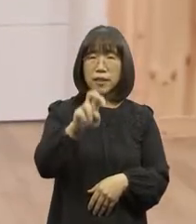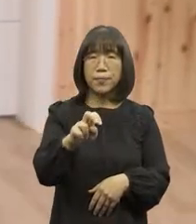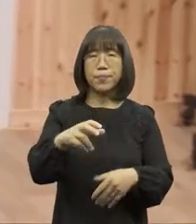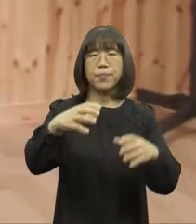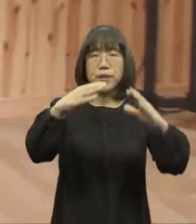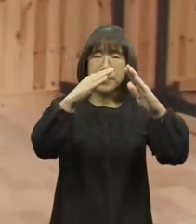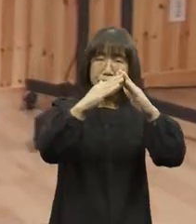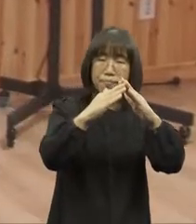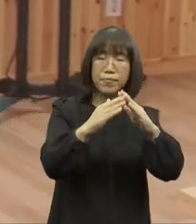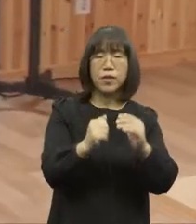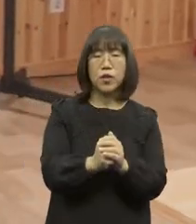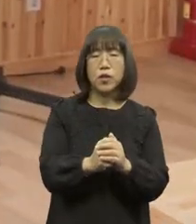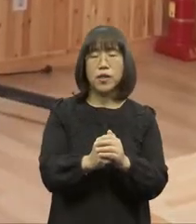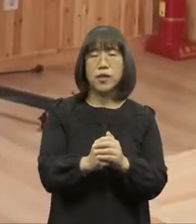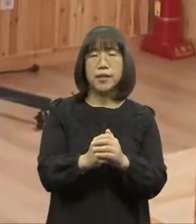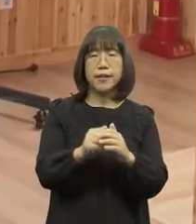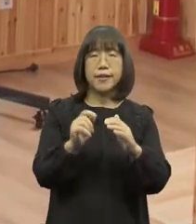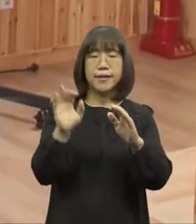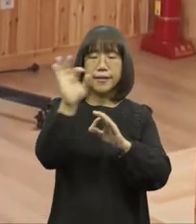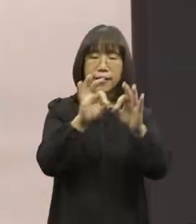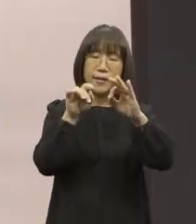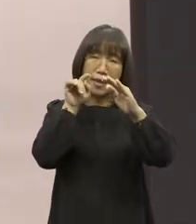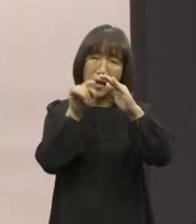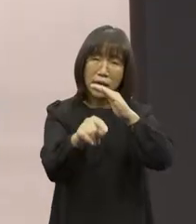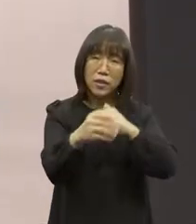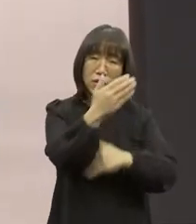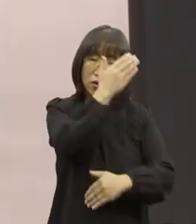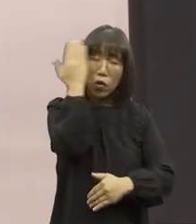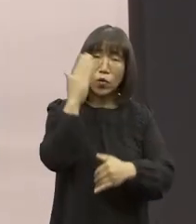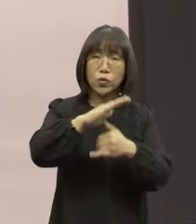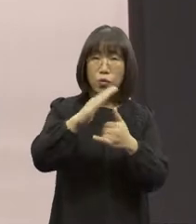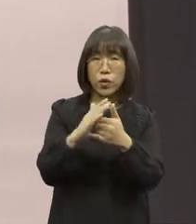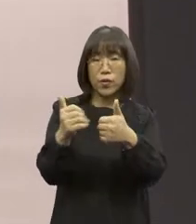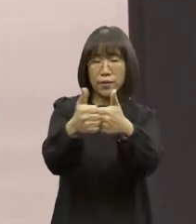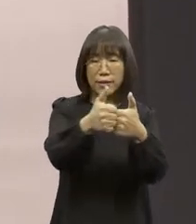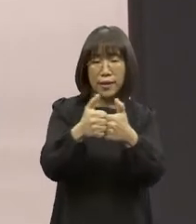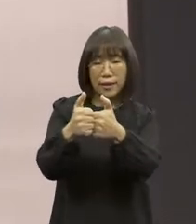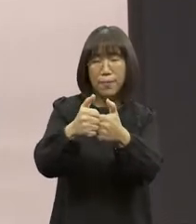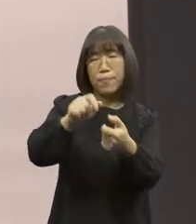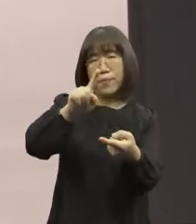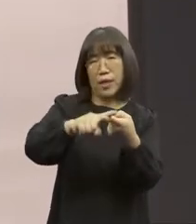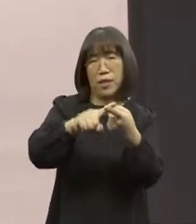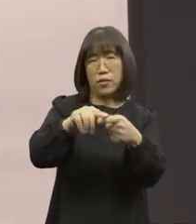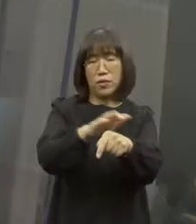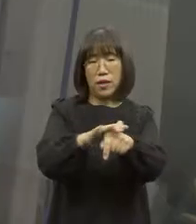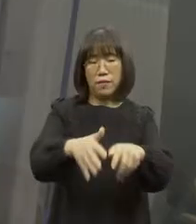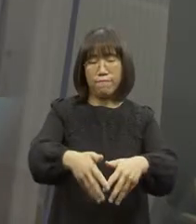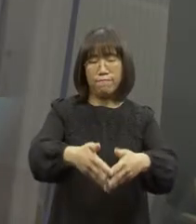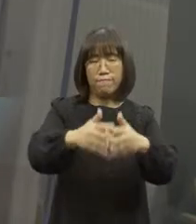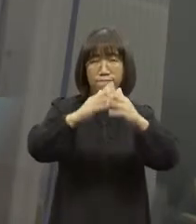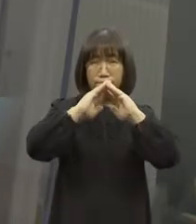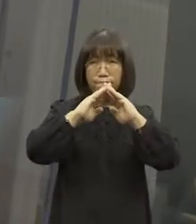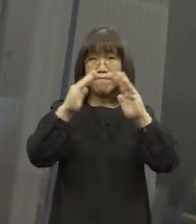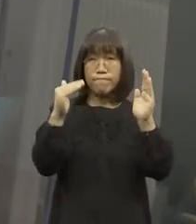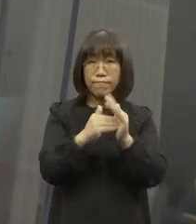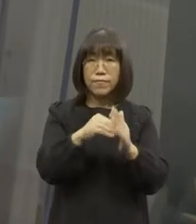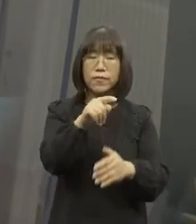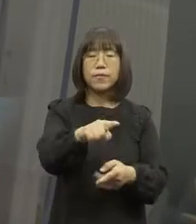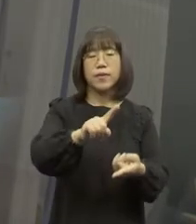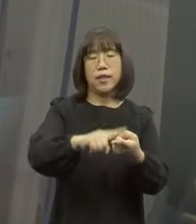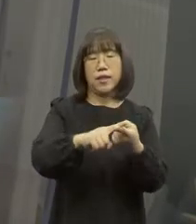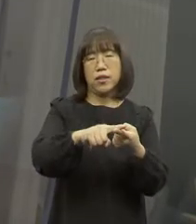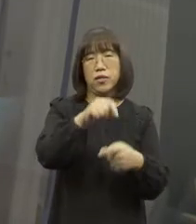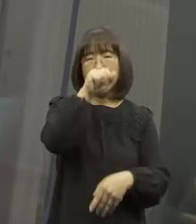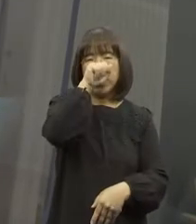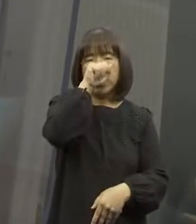드림하우스 찾아가는 청소년 상담 시에 된 청소년 안전 만 지원체계를 구축 운영 안 점이 좋은 평가를